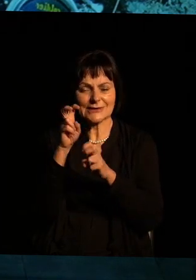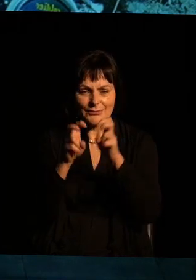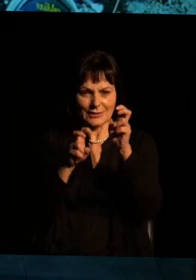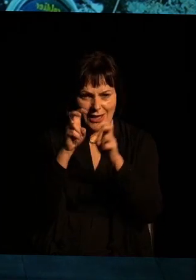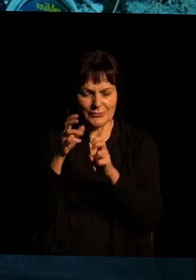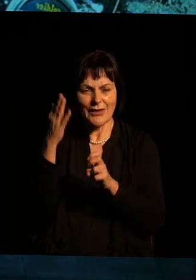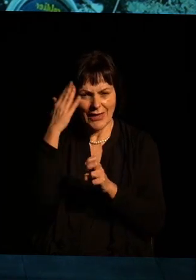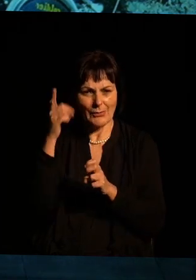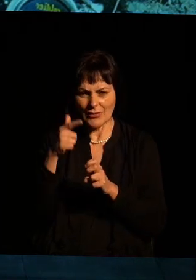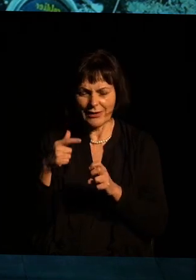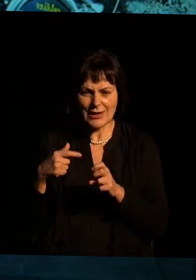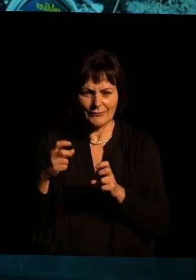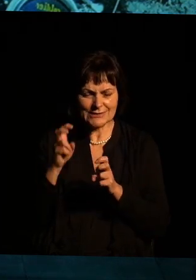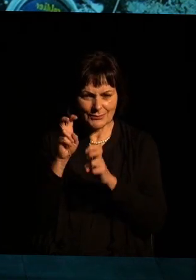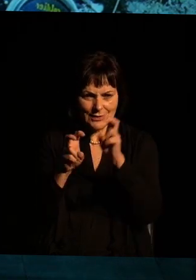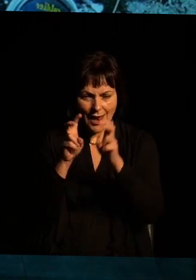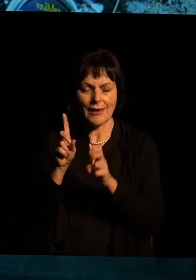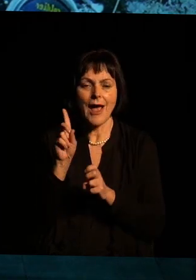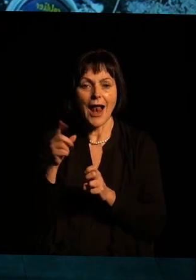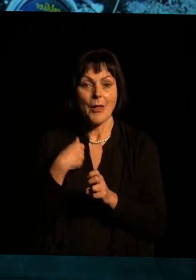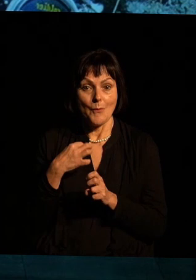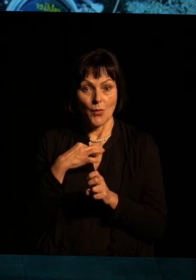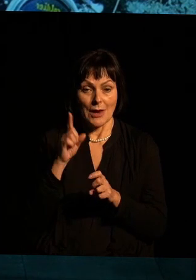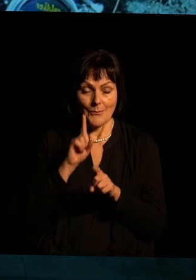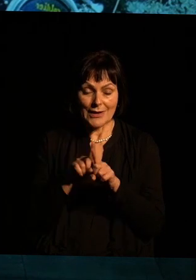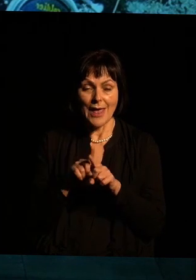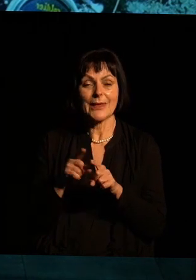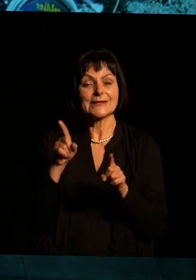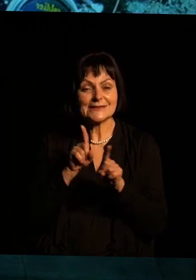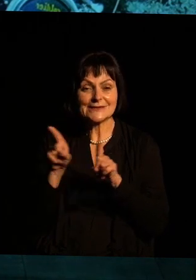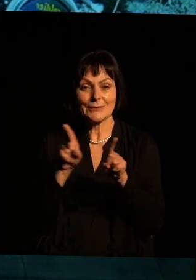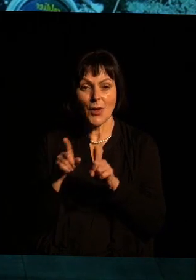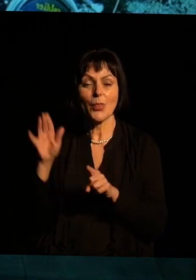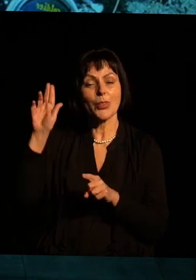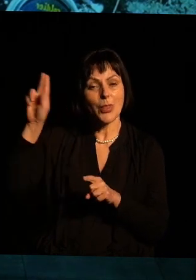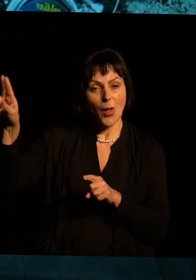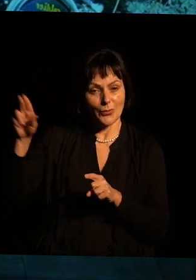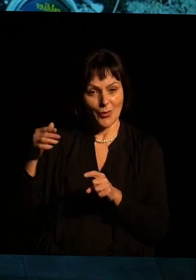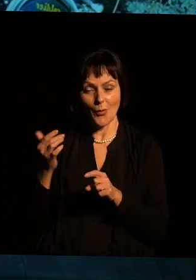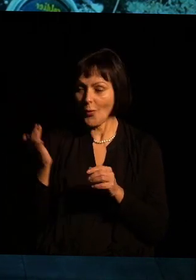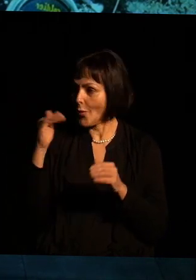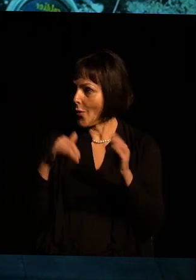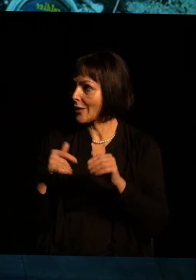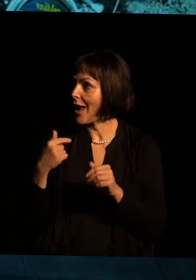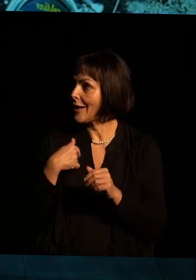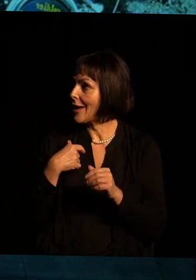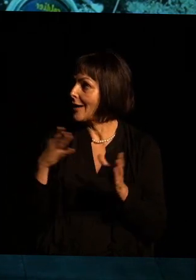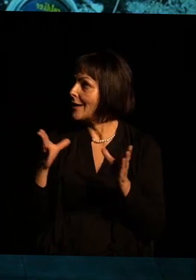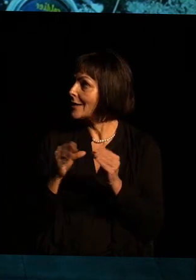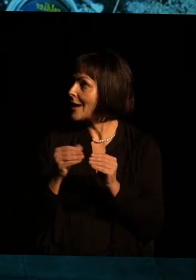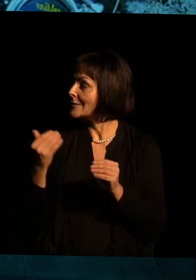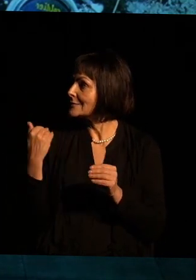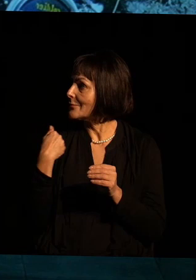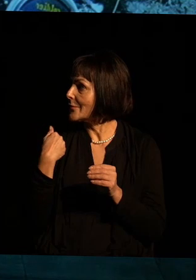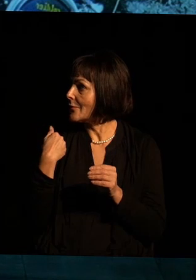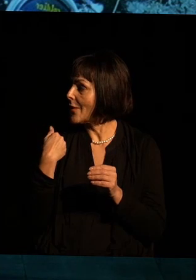się, wiadomo, oni się nie wspinali. Natomiast mój brat tak symbolicznie dotknął tam tej góry. Natomiast ja wtedy, jak z nimi byłem właśnie pod